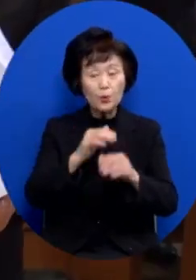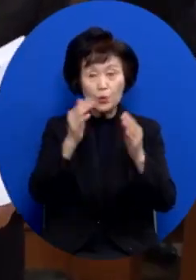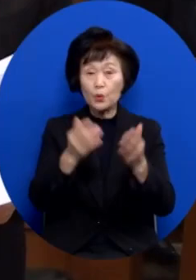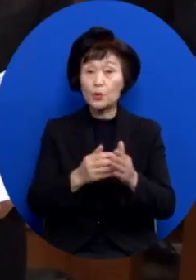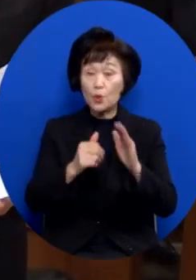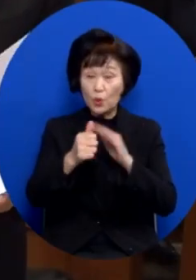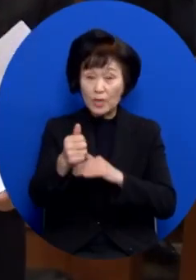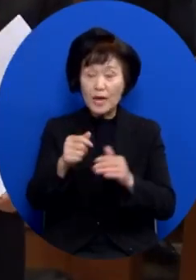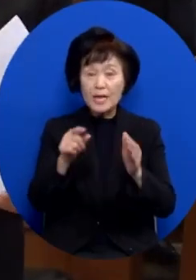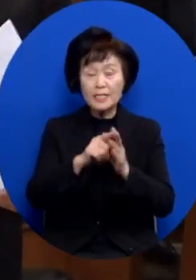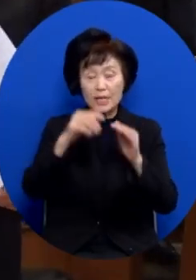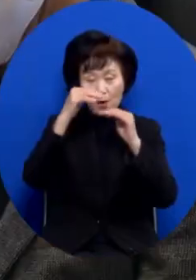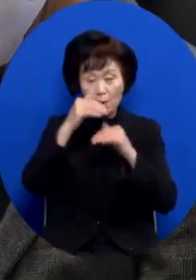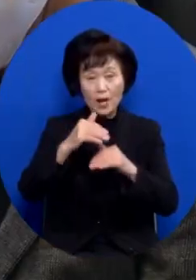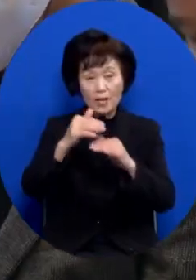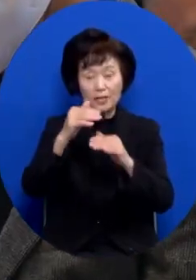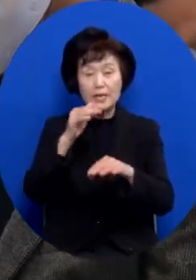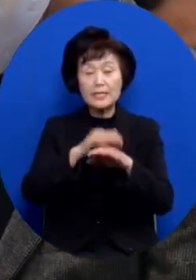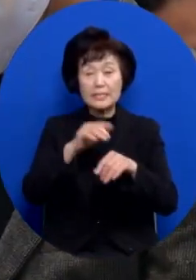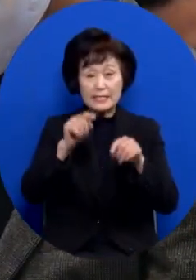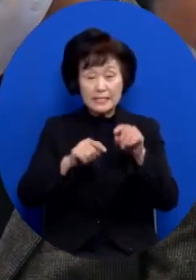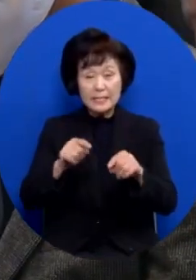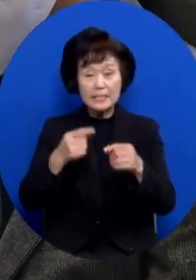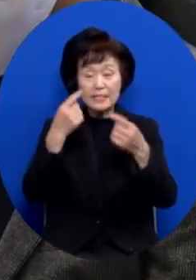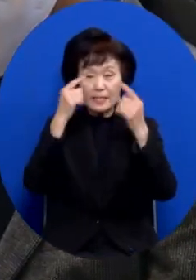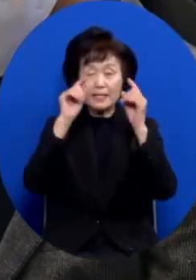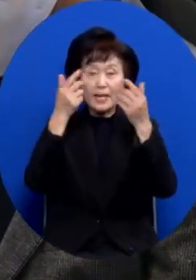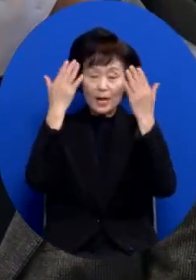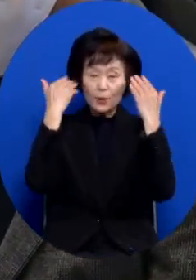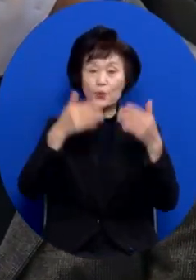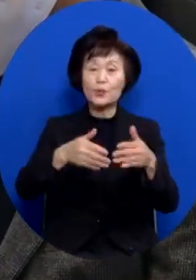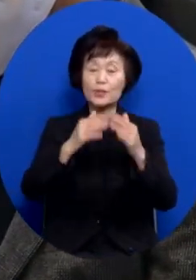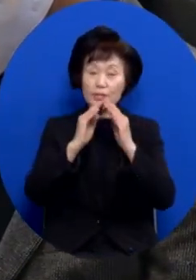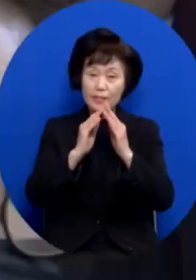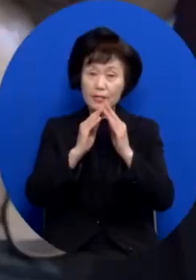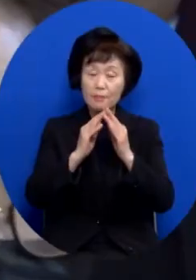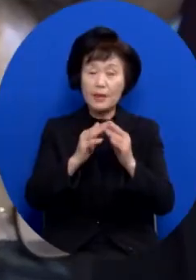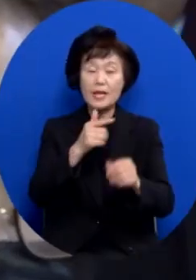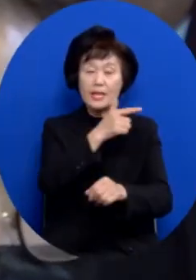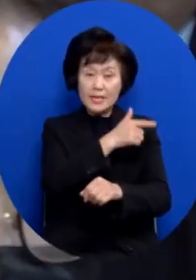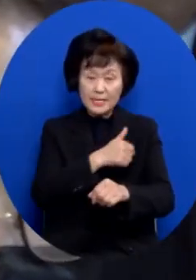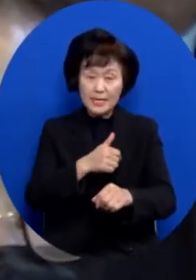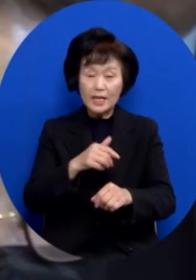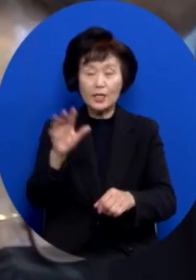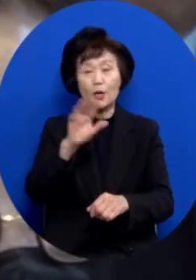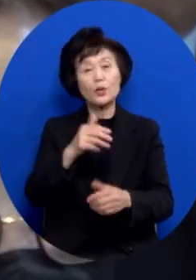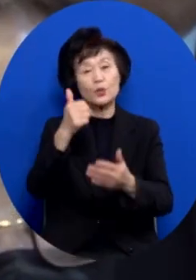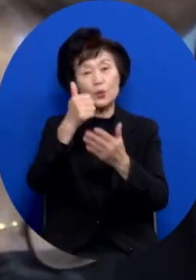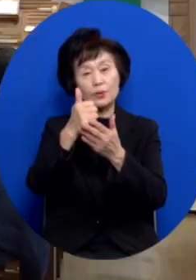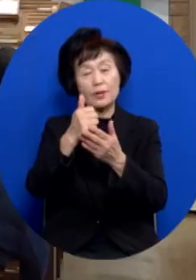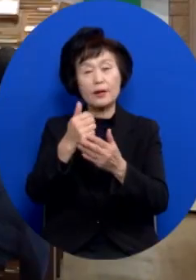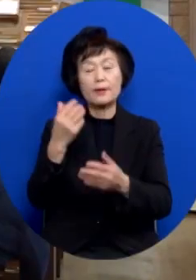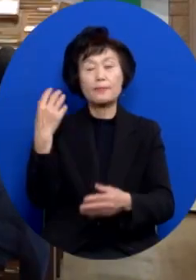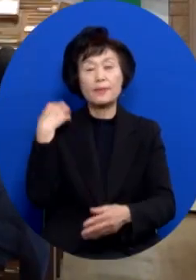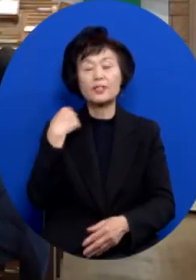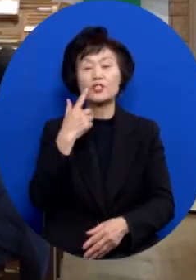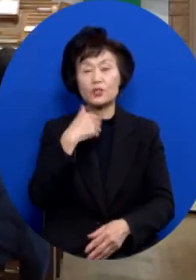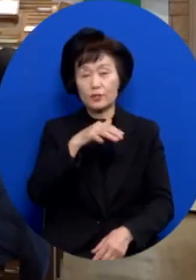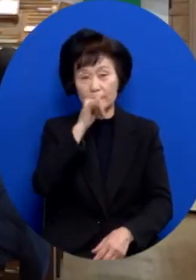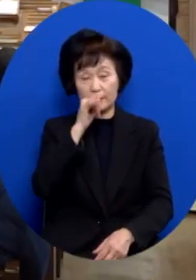신학과장을 거쳐 7000신학대학원 대학교를 설립해 이사장과 총장을 역임했습니다